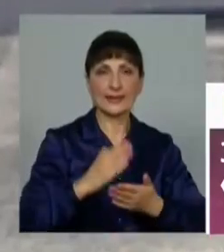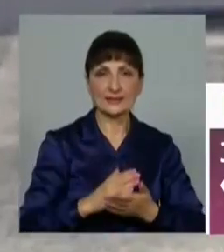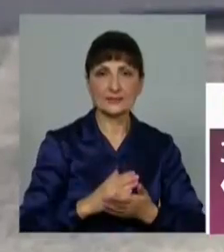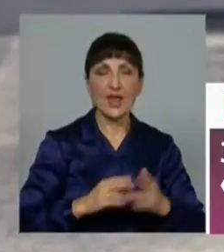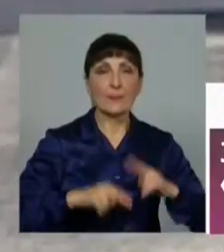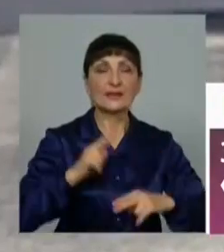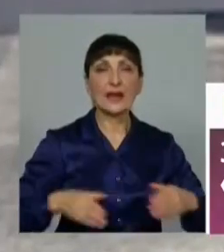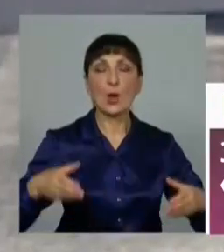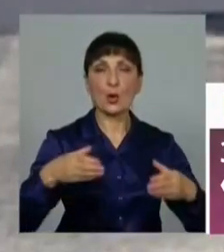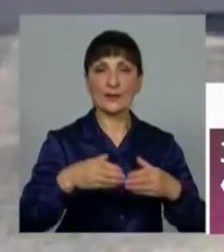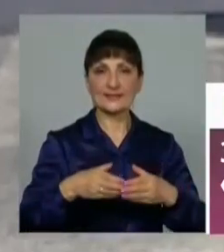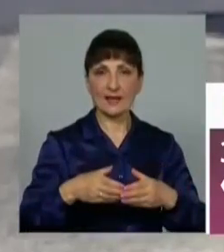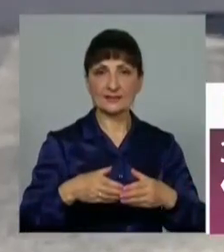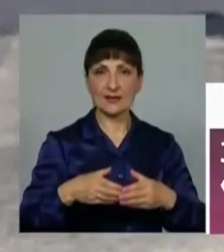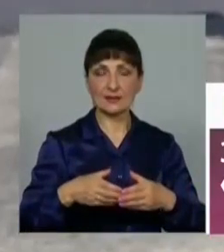Подрядная организация